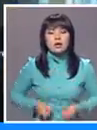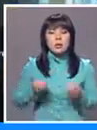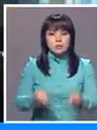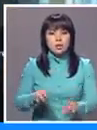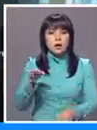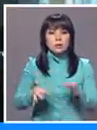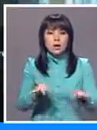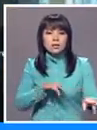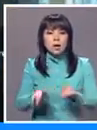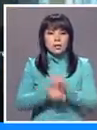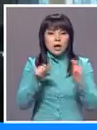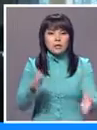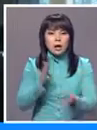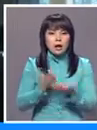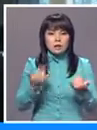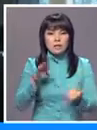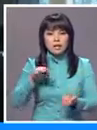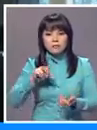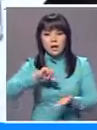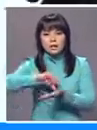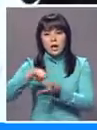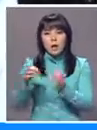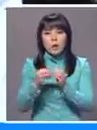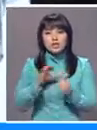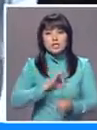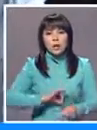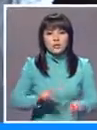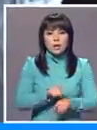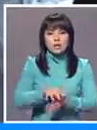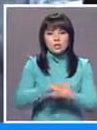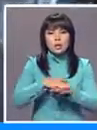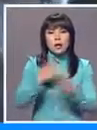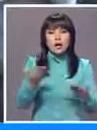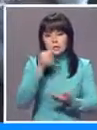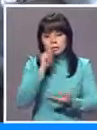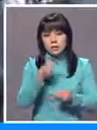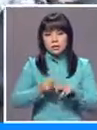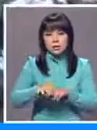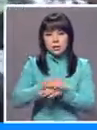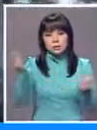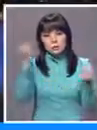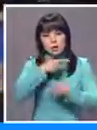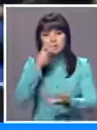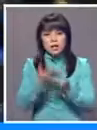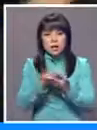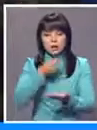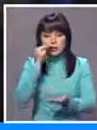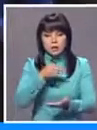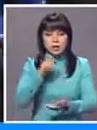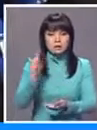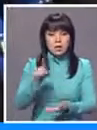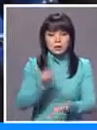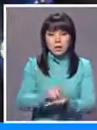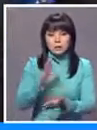қозғады. Енді FIFA-ның атқару комитетінің 10 шенеунігінен бұл мемлекеттердің қалай көп дауыс жинағанынан анықтау үшін жауап алынады.